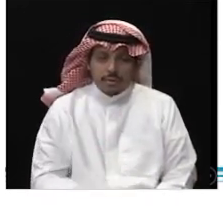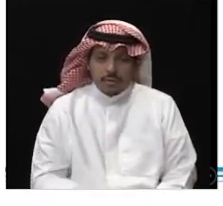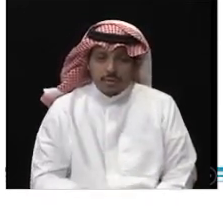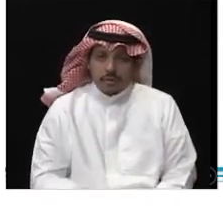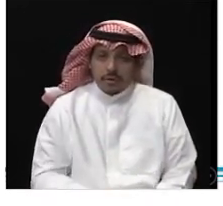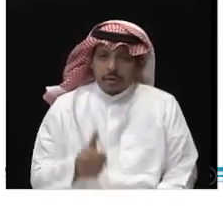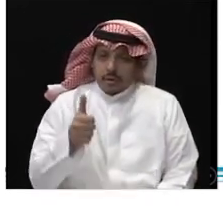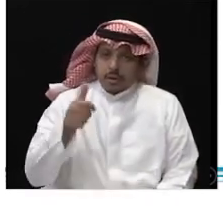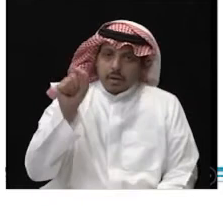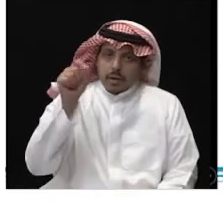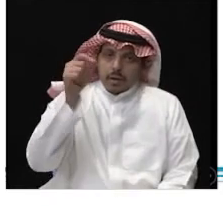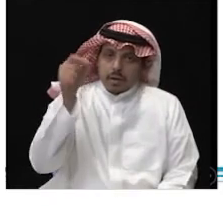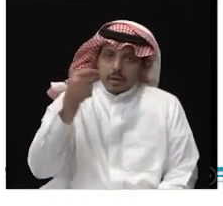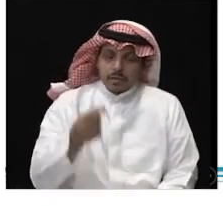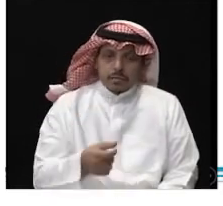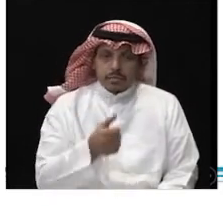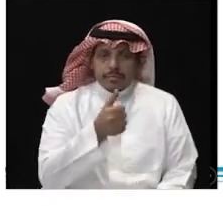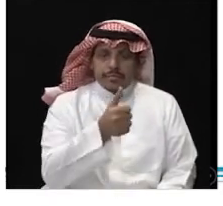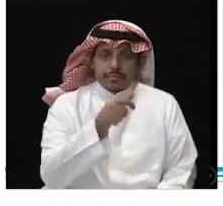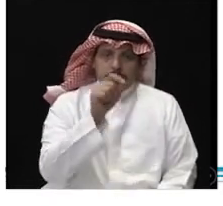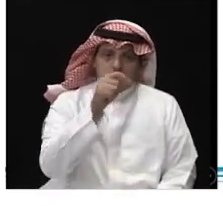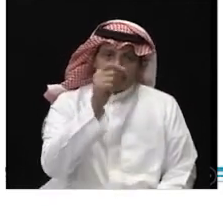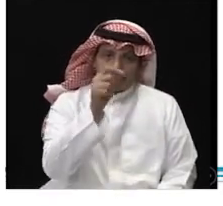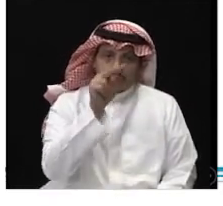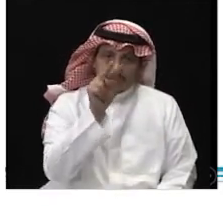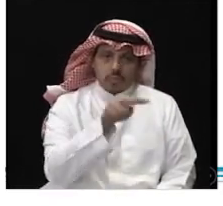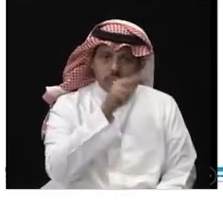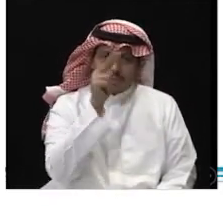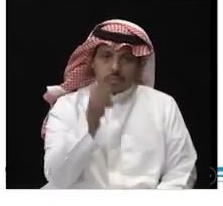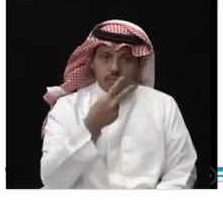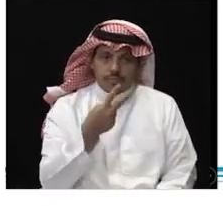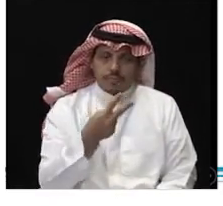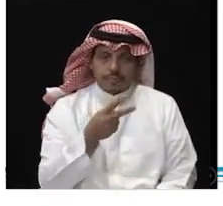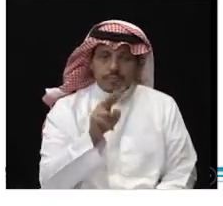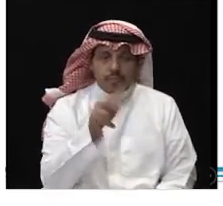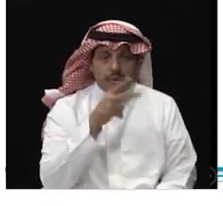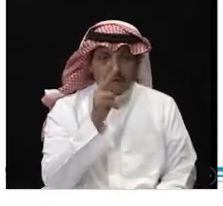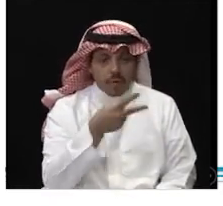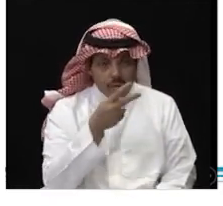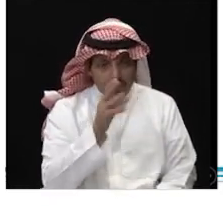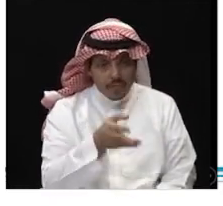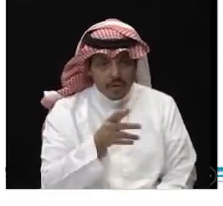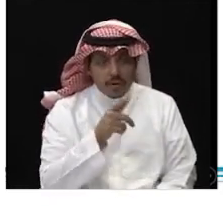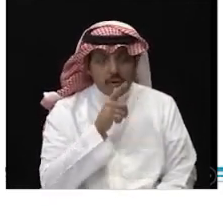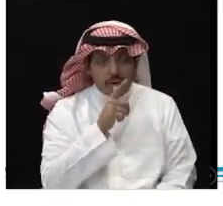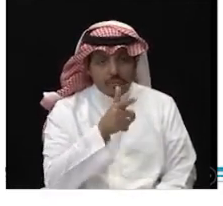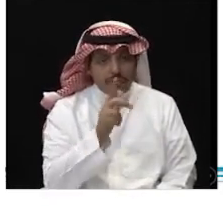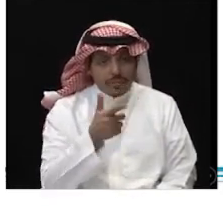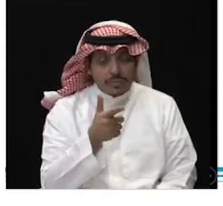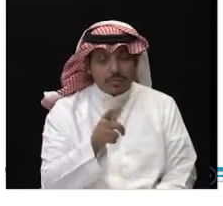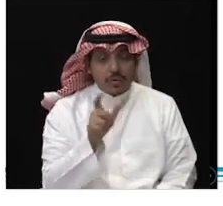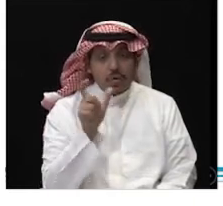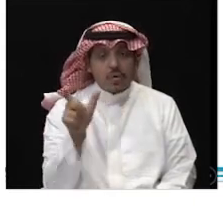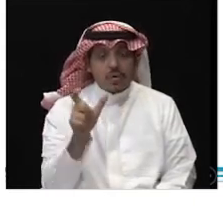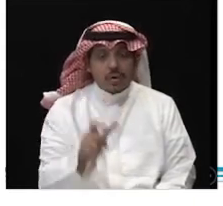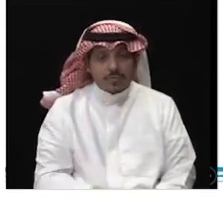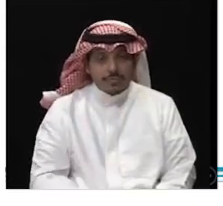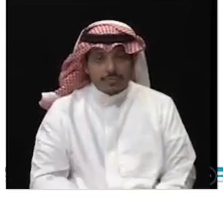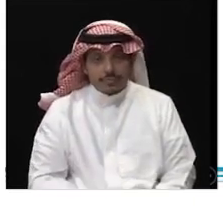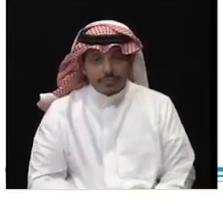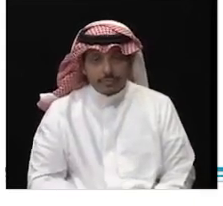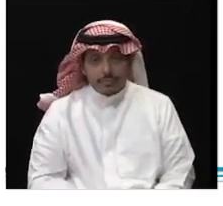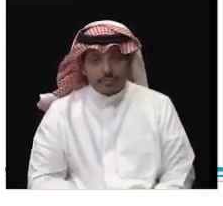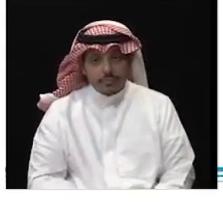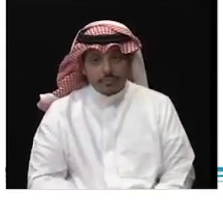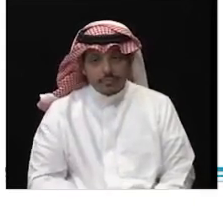آ ضمة أو، نضيف لها النون ساكنة هنا لأن فيها تنوين، أن أن،